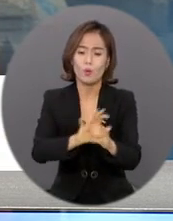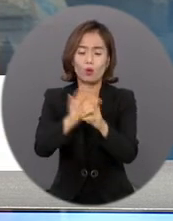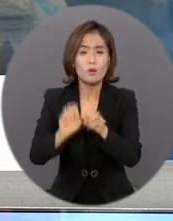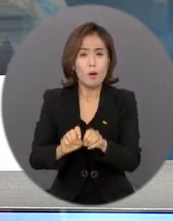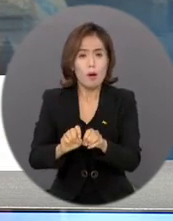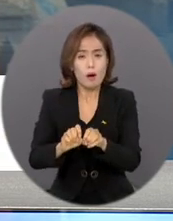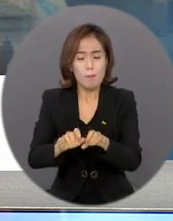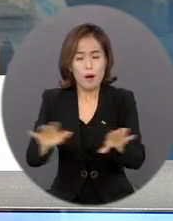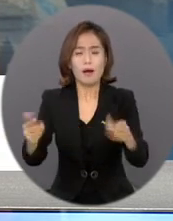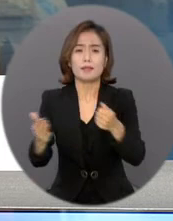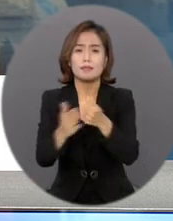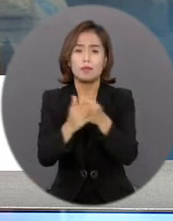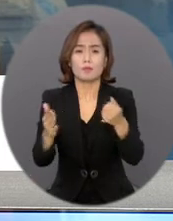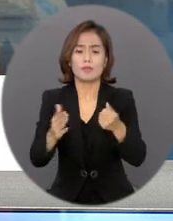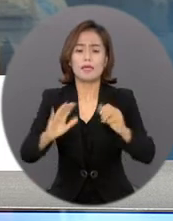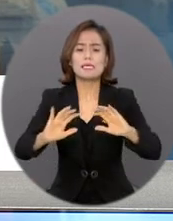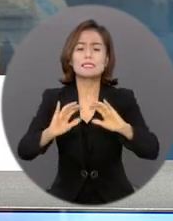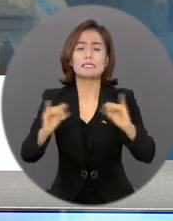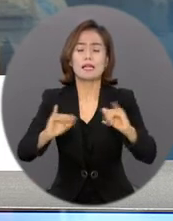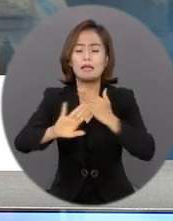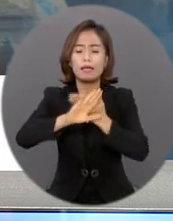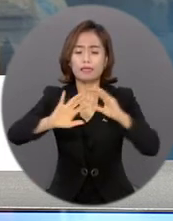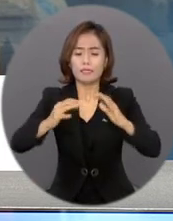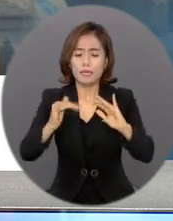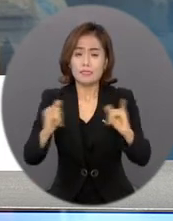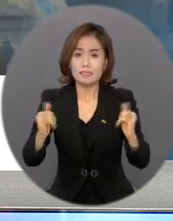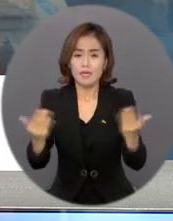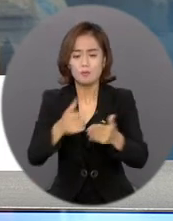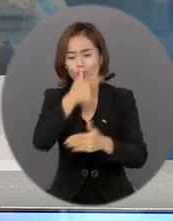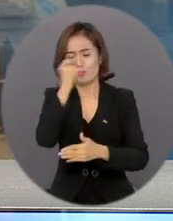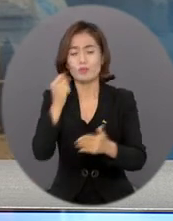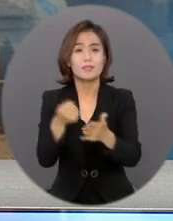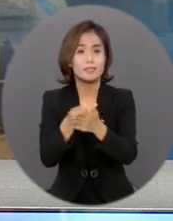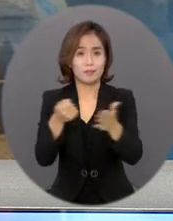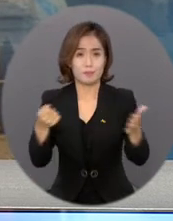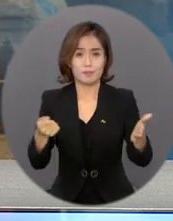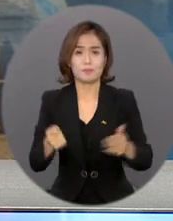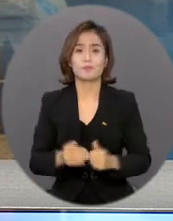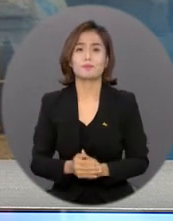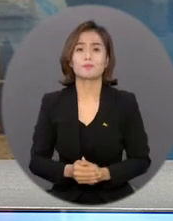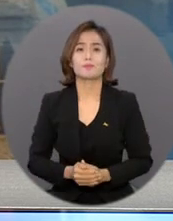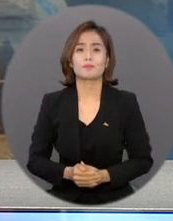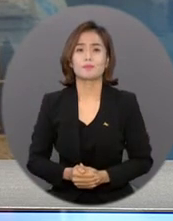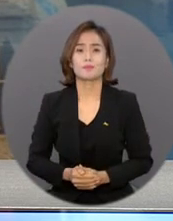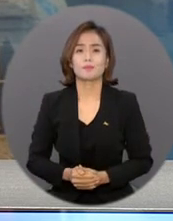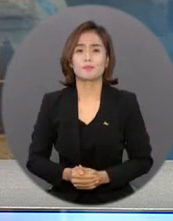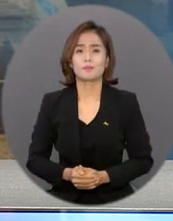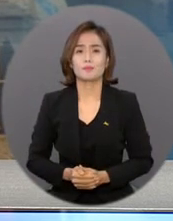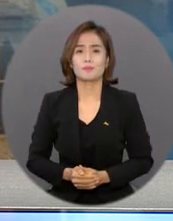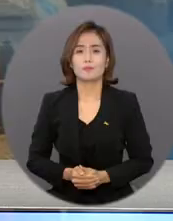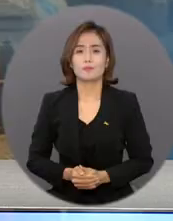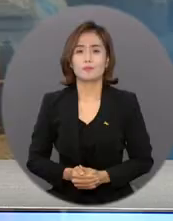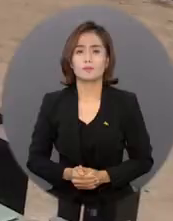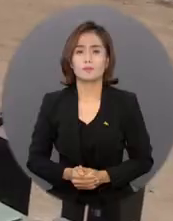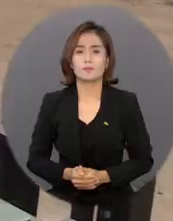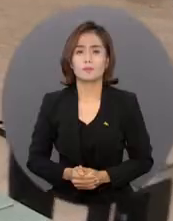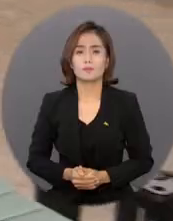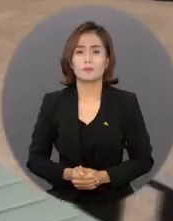여파로 주된 인력인 외국인 노동자가 줄었기 때문입니다. 양정은 기자가 취재했습니다.